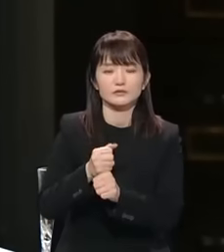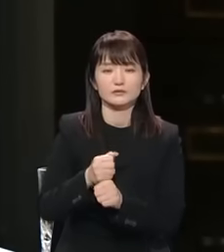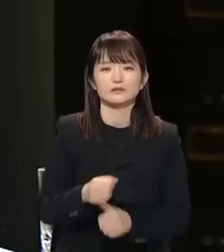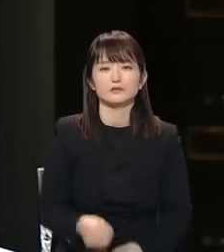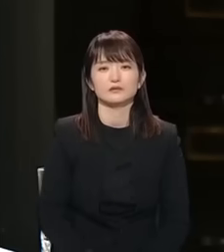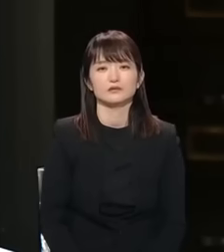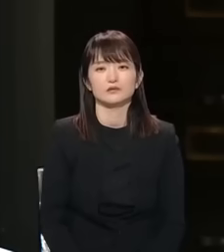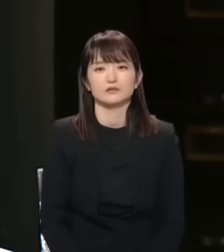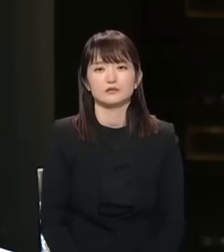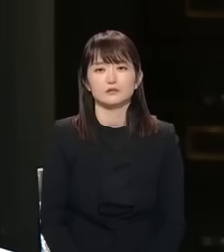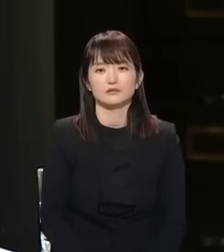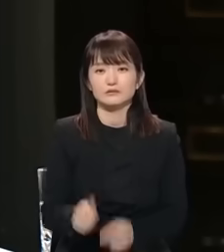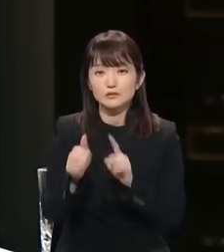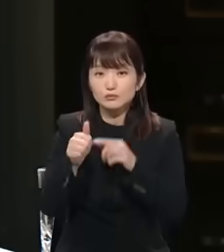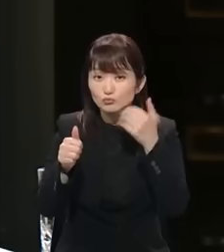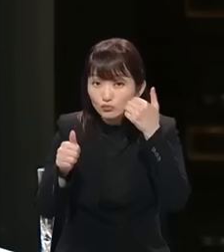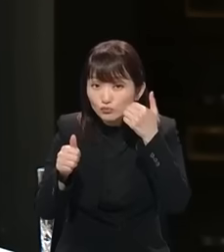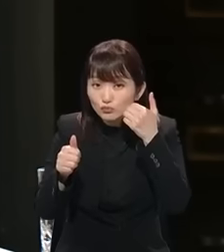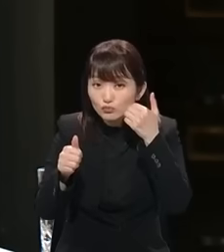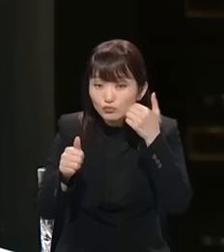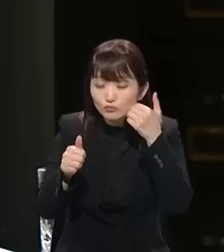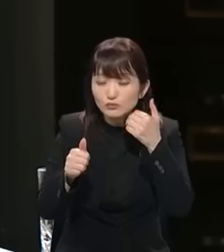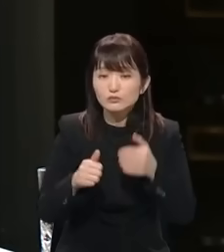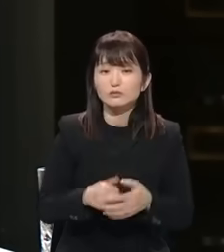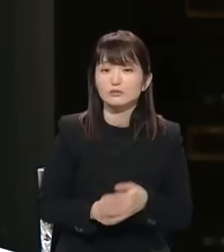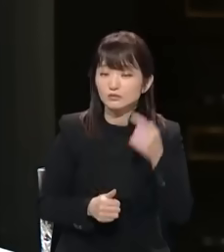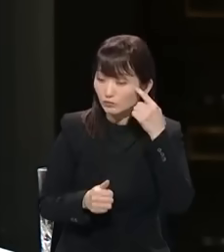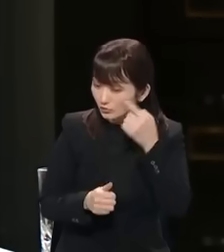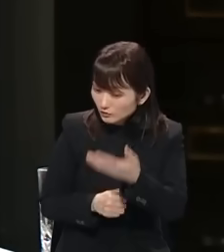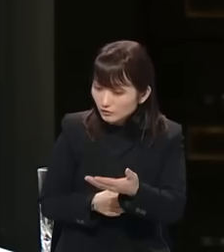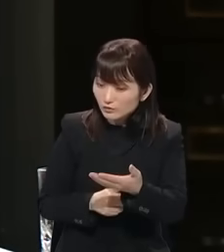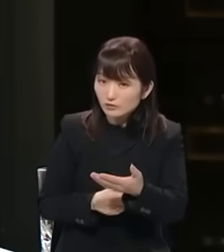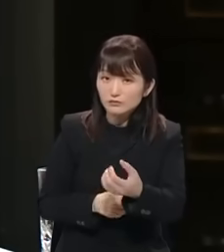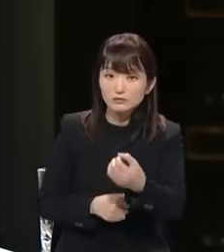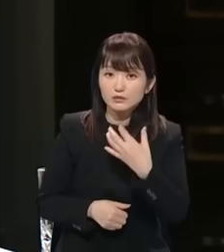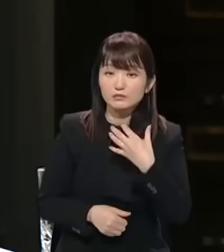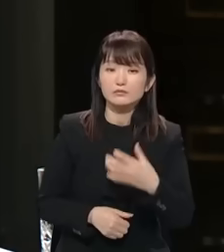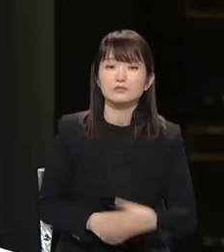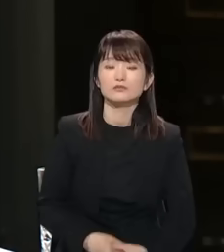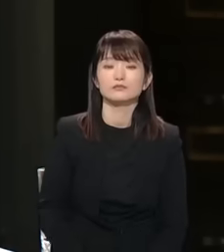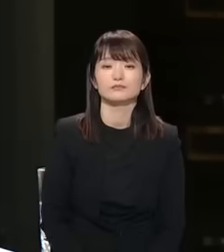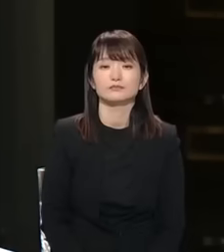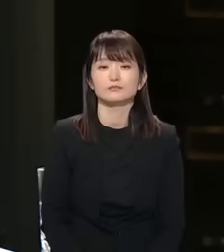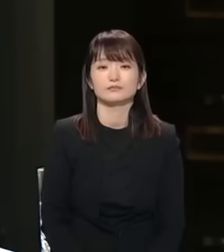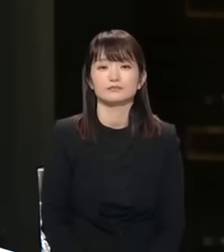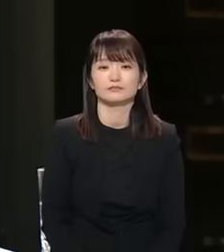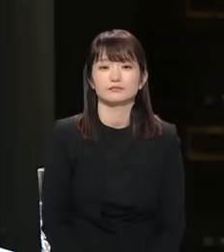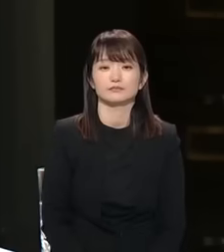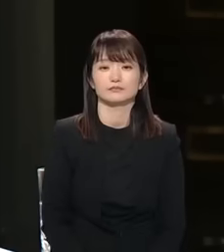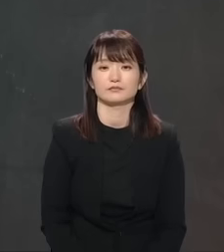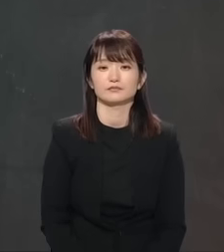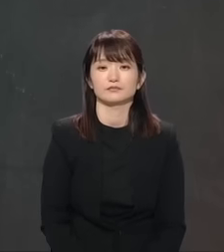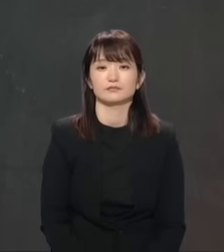자 도대체 그놈 누구요 경찰한테 물었는데요 이런 답을 들었다는 거죠 체크포인트